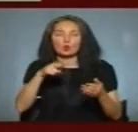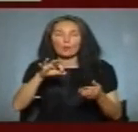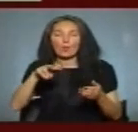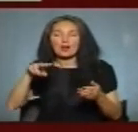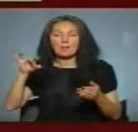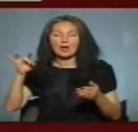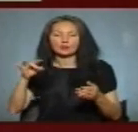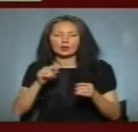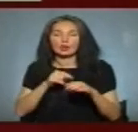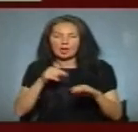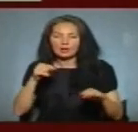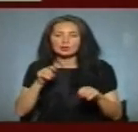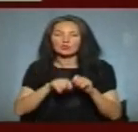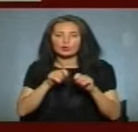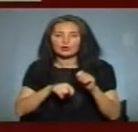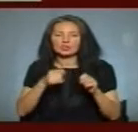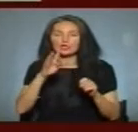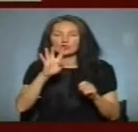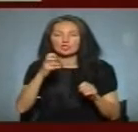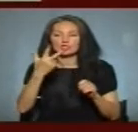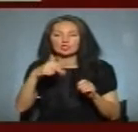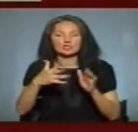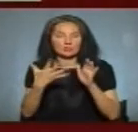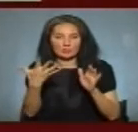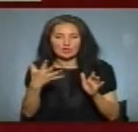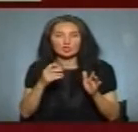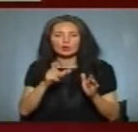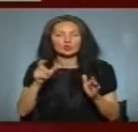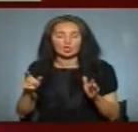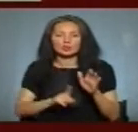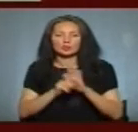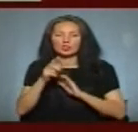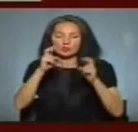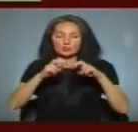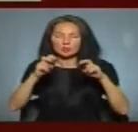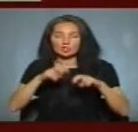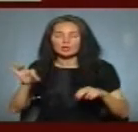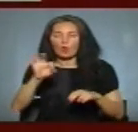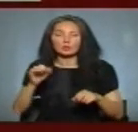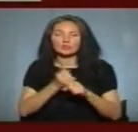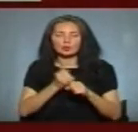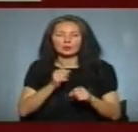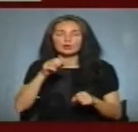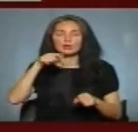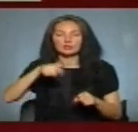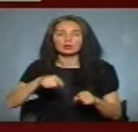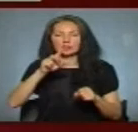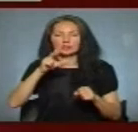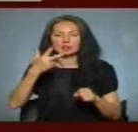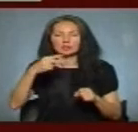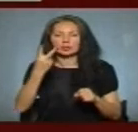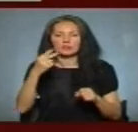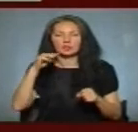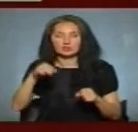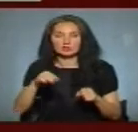реакції протестували 435 людей. Спочатку спостереження в області зробили 32 388